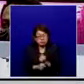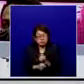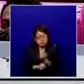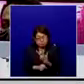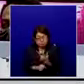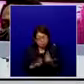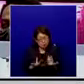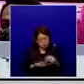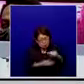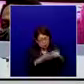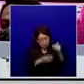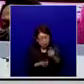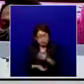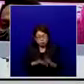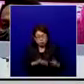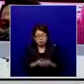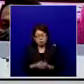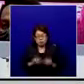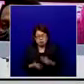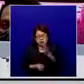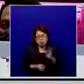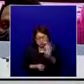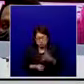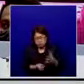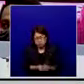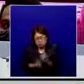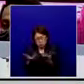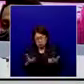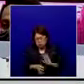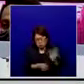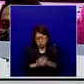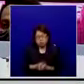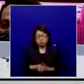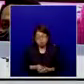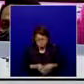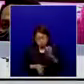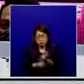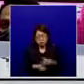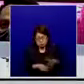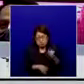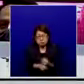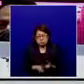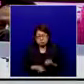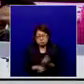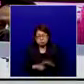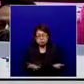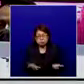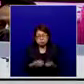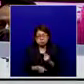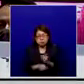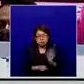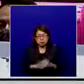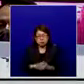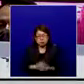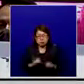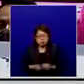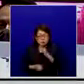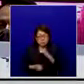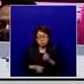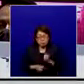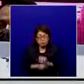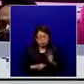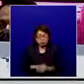ากันหยุดฟ้องหยุดยึดทรัพย์ท่านทำสิครับท่านนายกไม่งั้นถ้าเปิดเวทีเลยบอกเอาละ